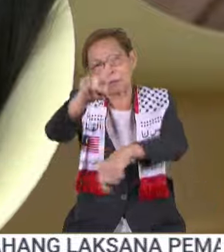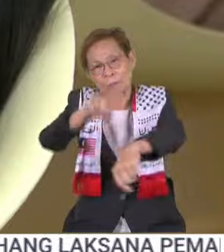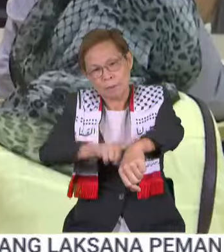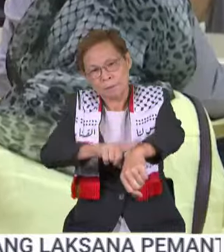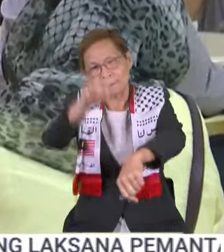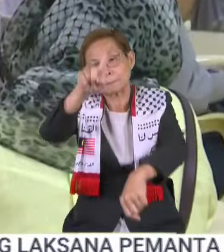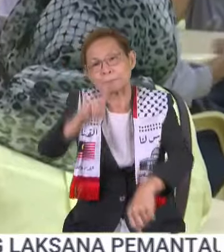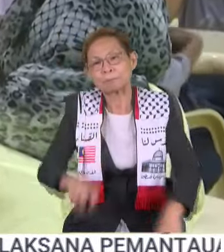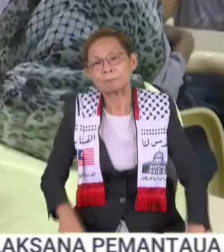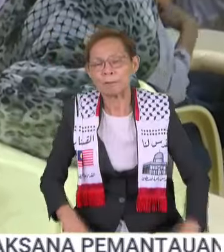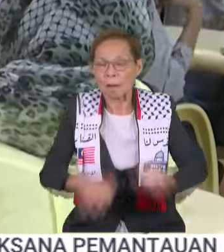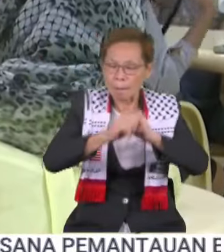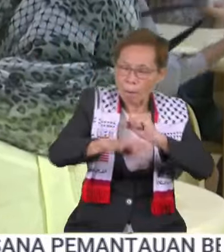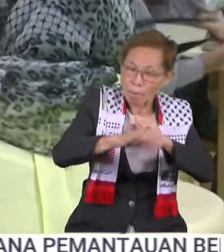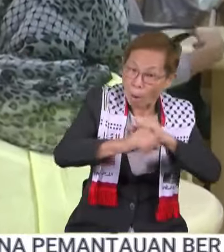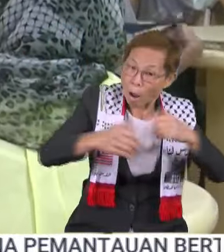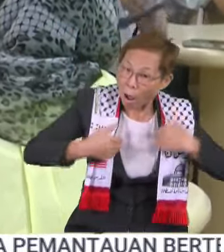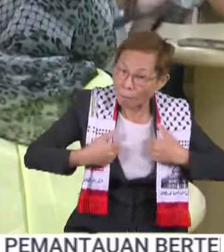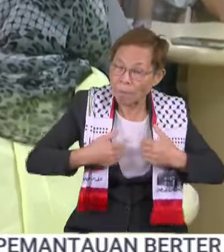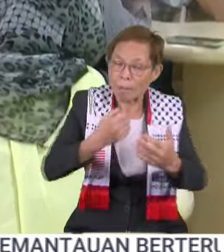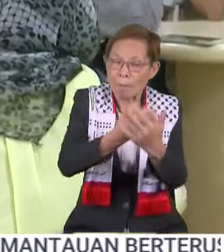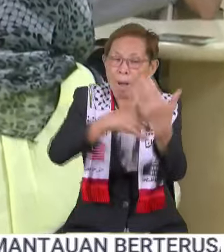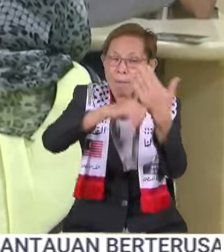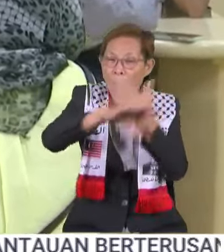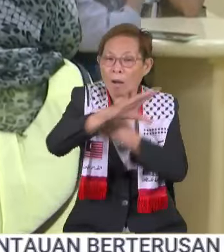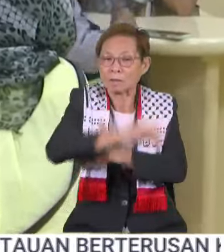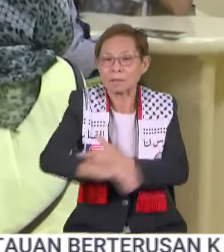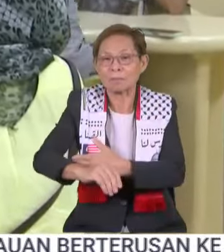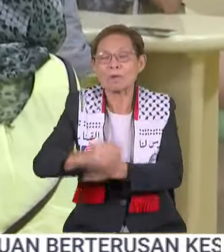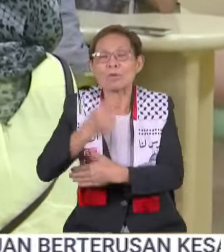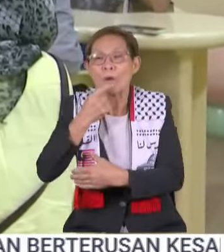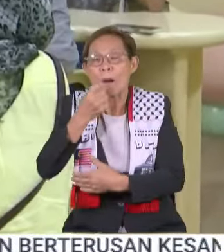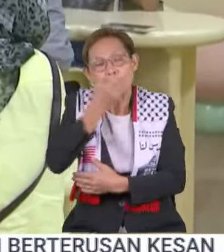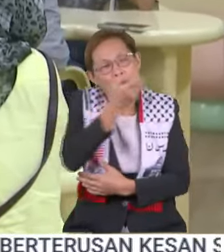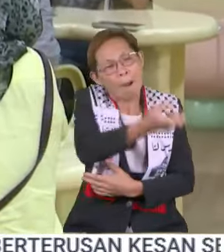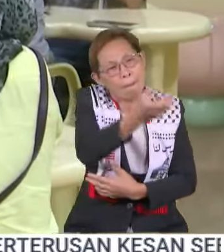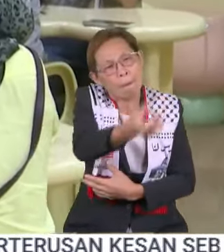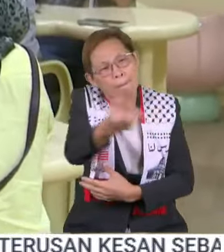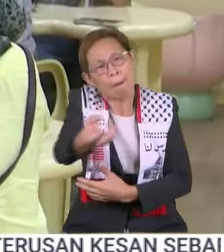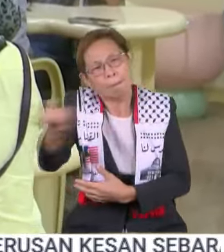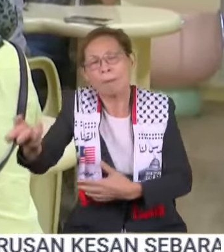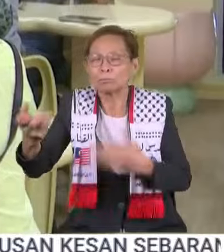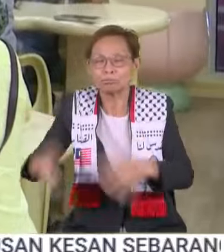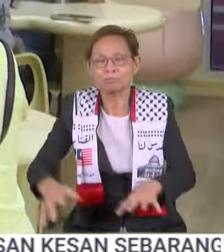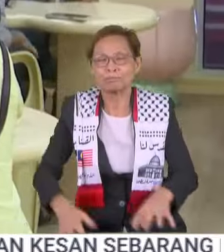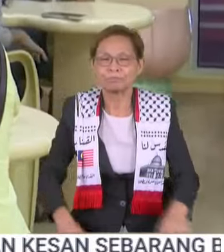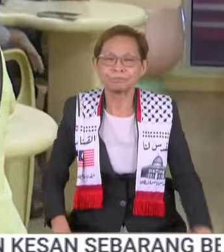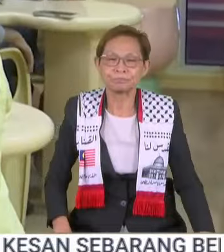masa. Promosi turut dibuat di media sosial dan penyampaian mulut ke mulut.